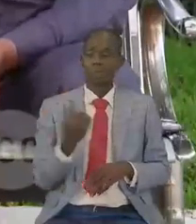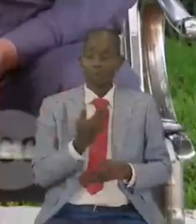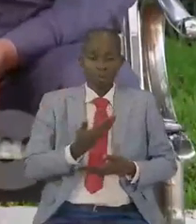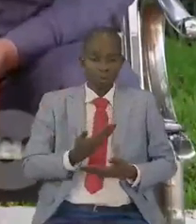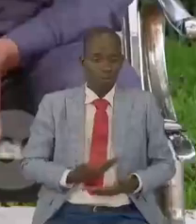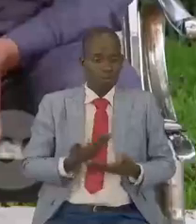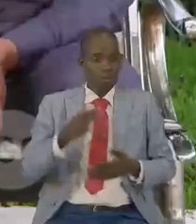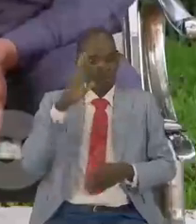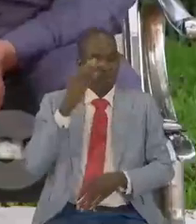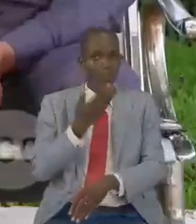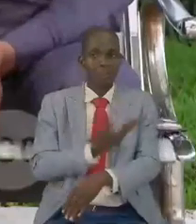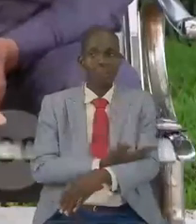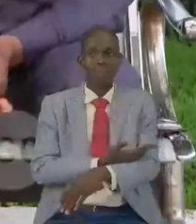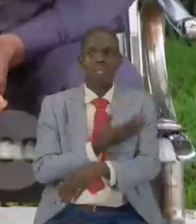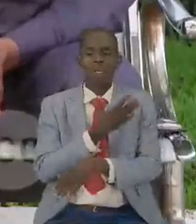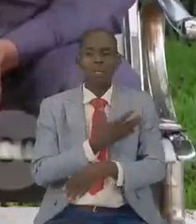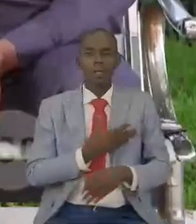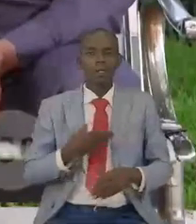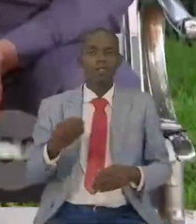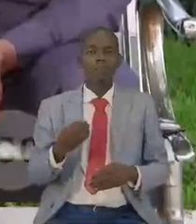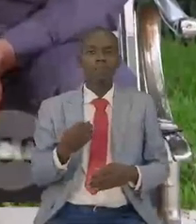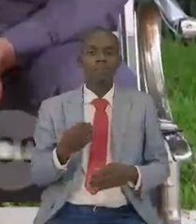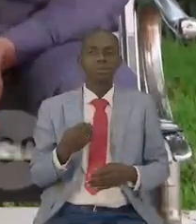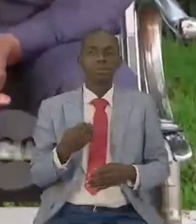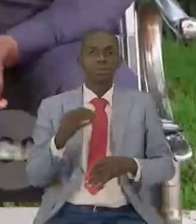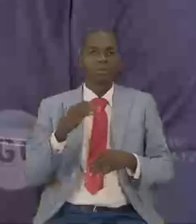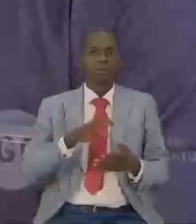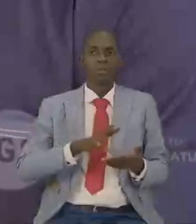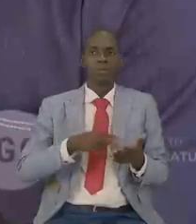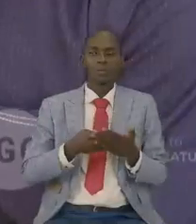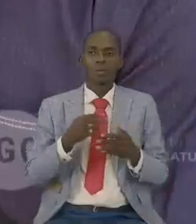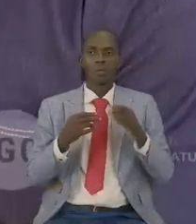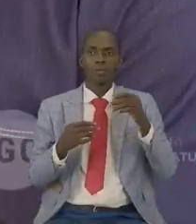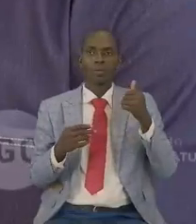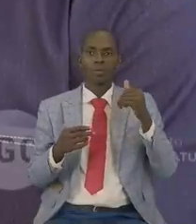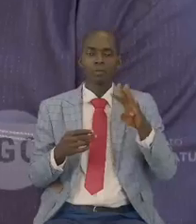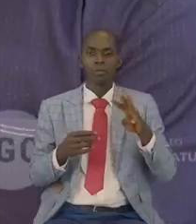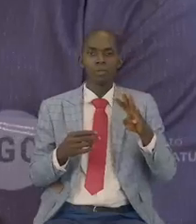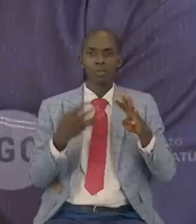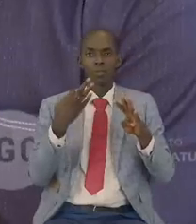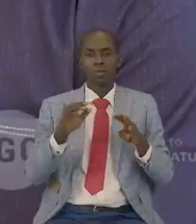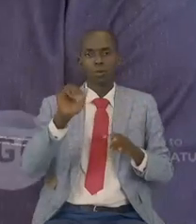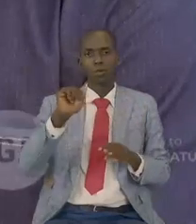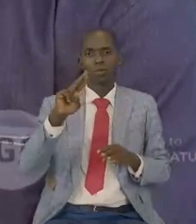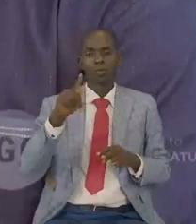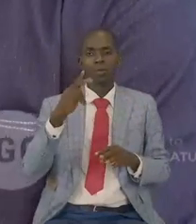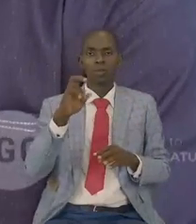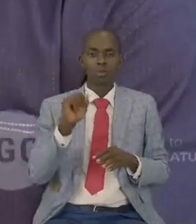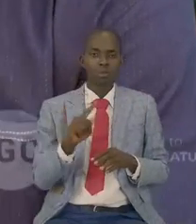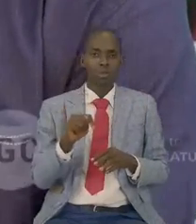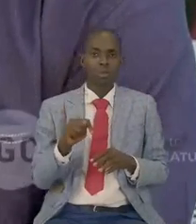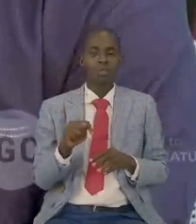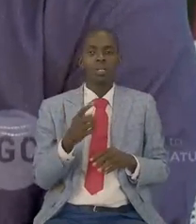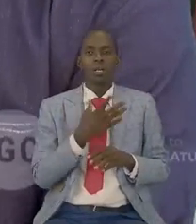Il était tombé le 14 août 2022 au bord de la voie. Après